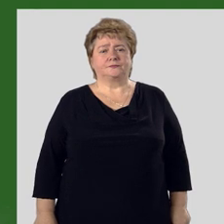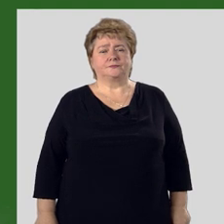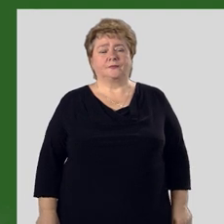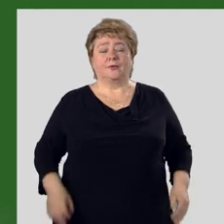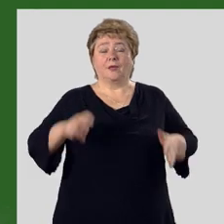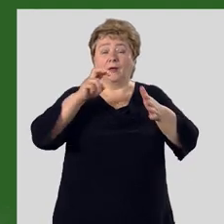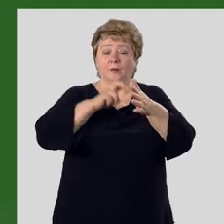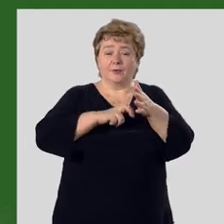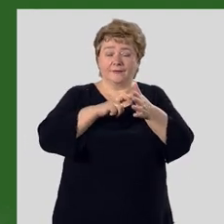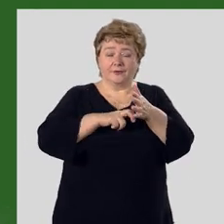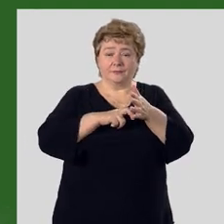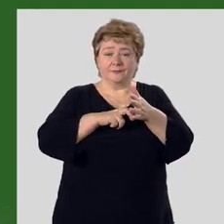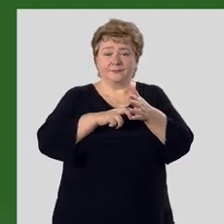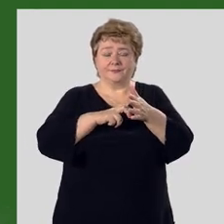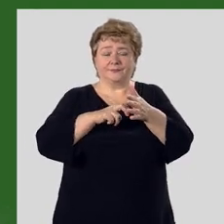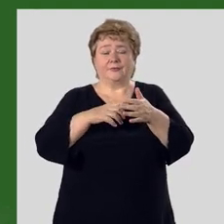Проверим.